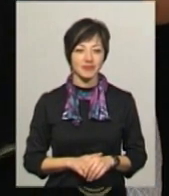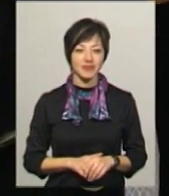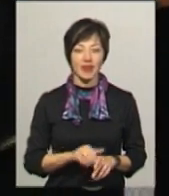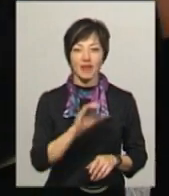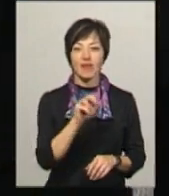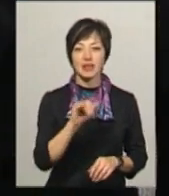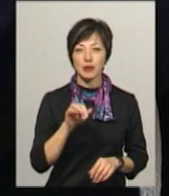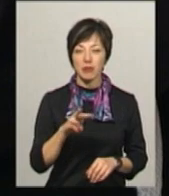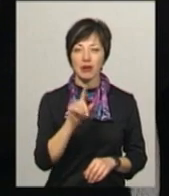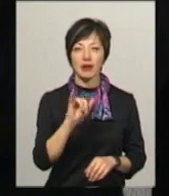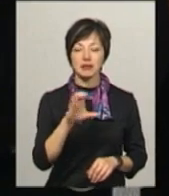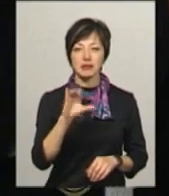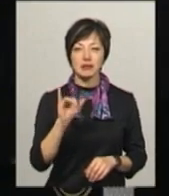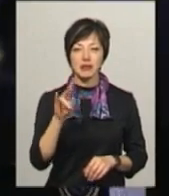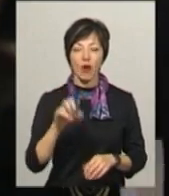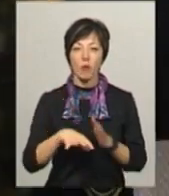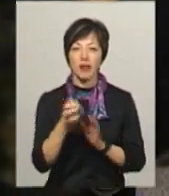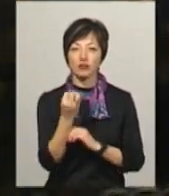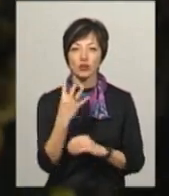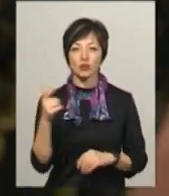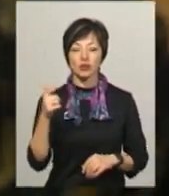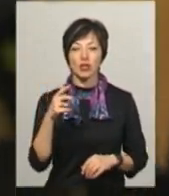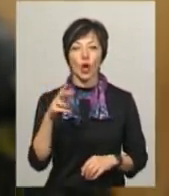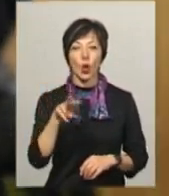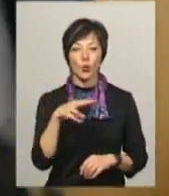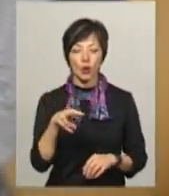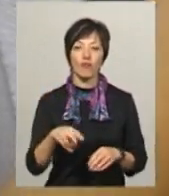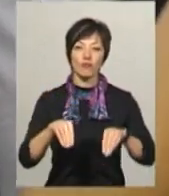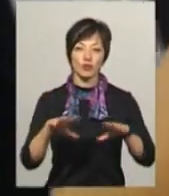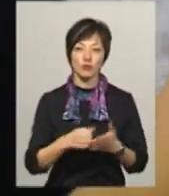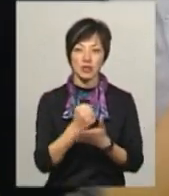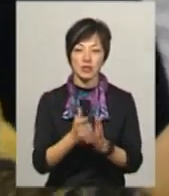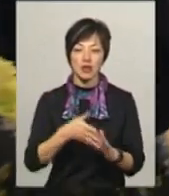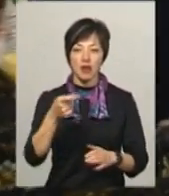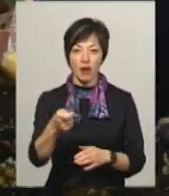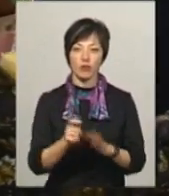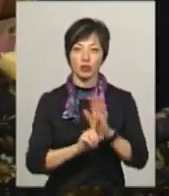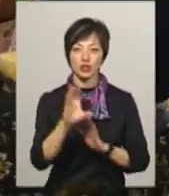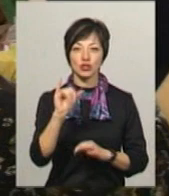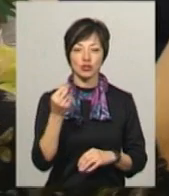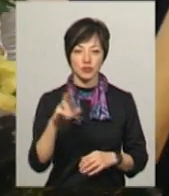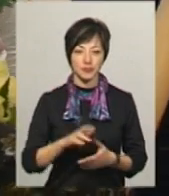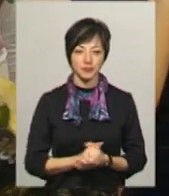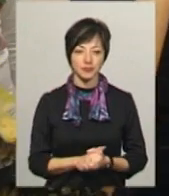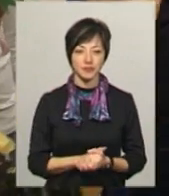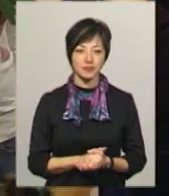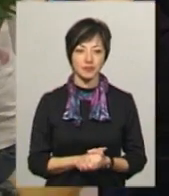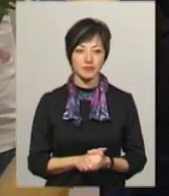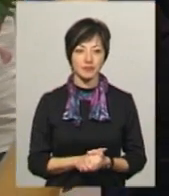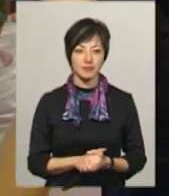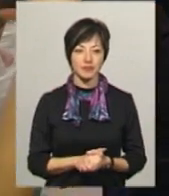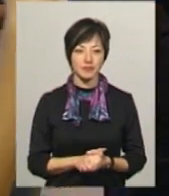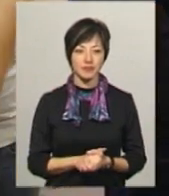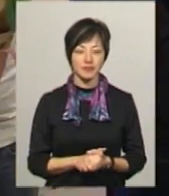Вадим і Христина обрали для одруження день закоханих, як тільки вирішили побратися. Заяву подавали на початку січня. Вашого коханого Вадима.